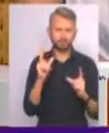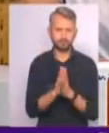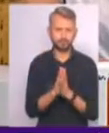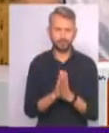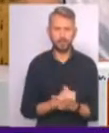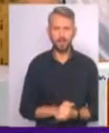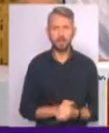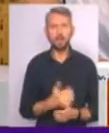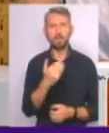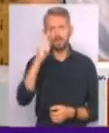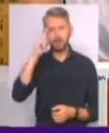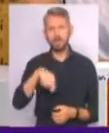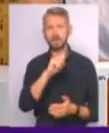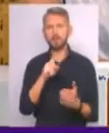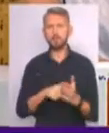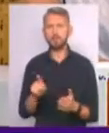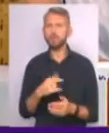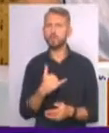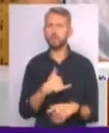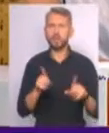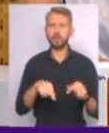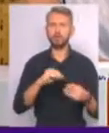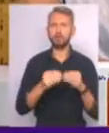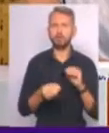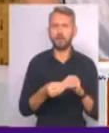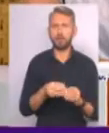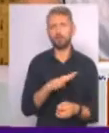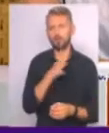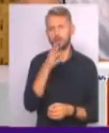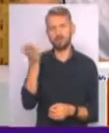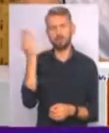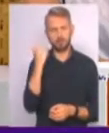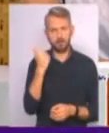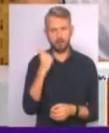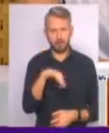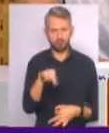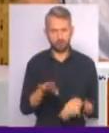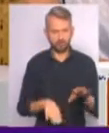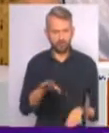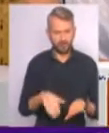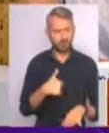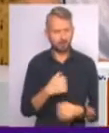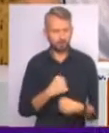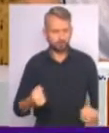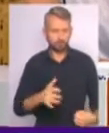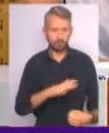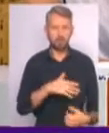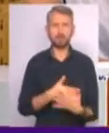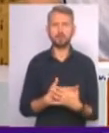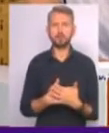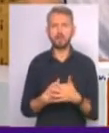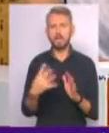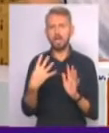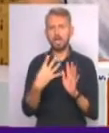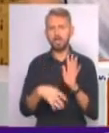так. Ви знаєте, ситуація така, що у мене теж проблема була свій час з надмірною вагою. Близько